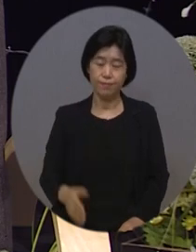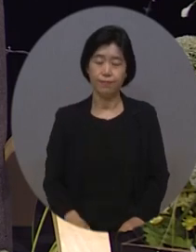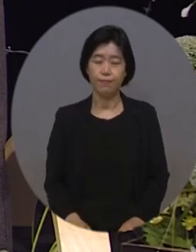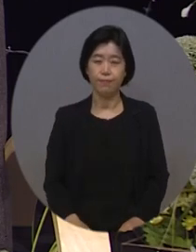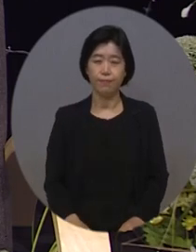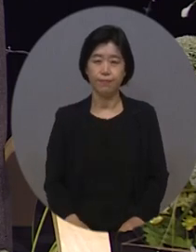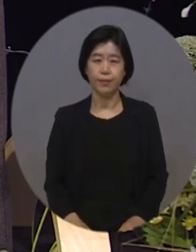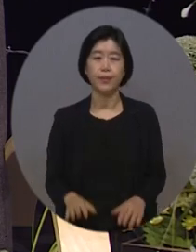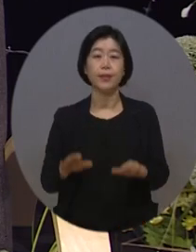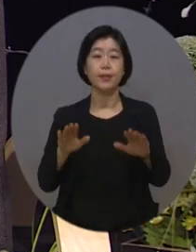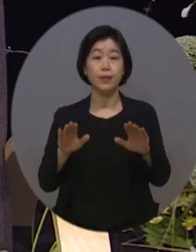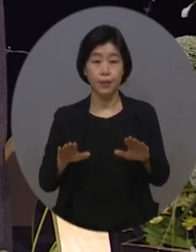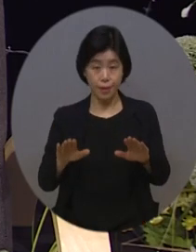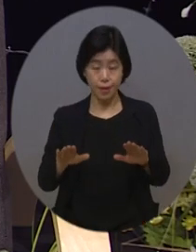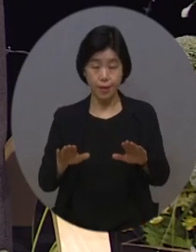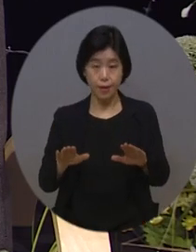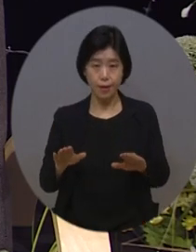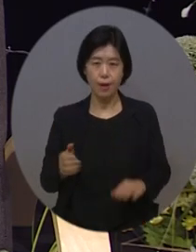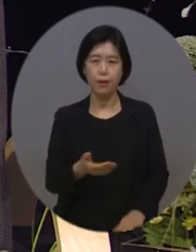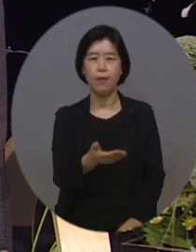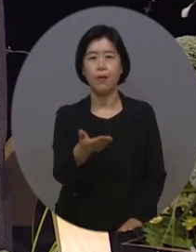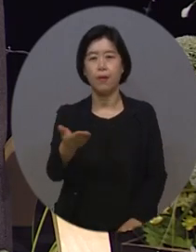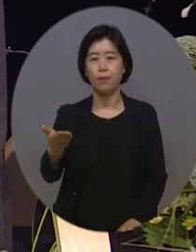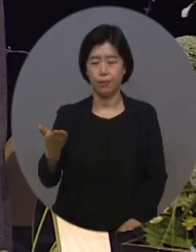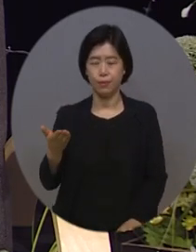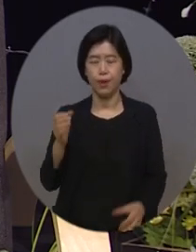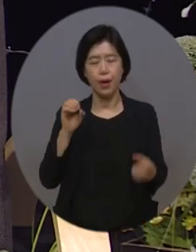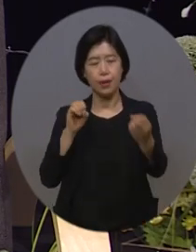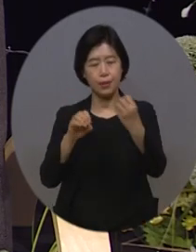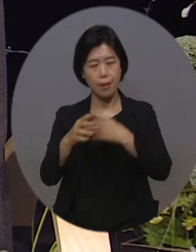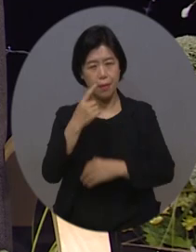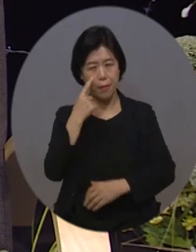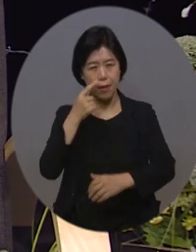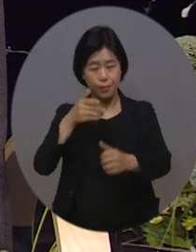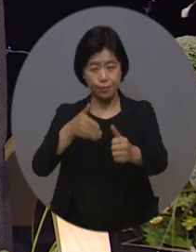아무튼 이제 시청자 여러분이 대답할 차례입니다.